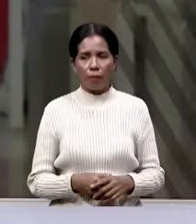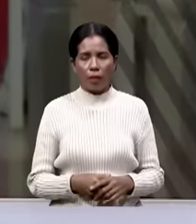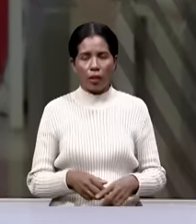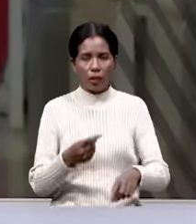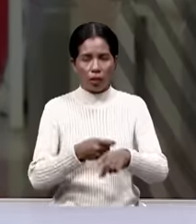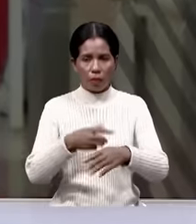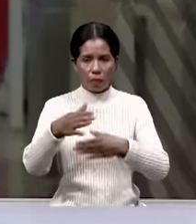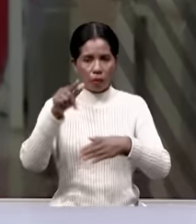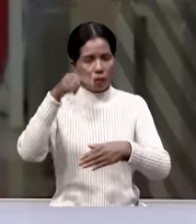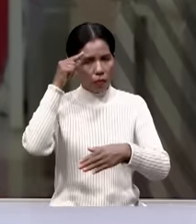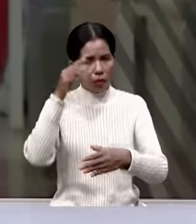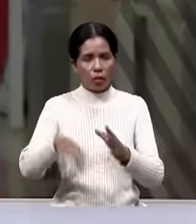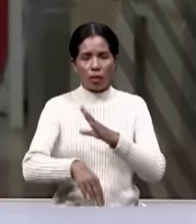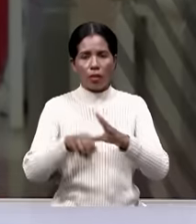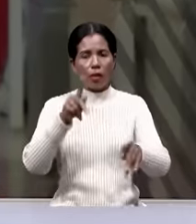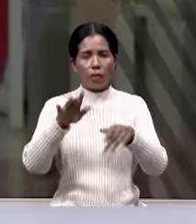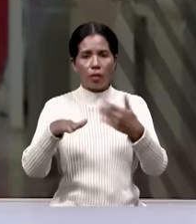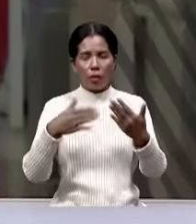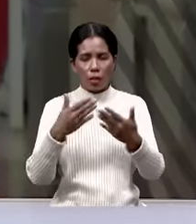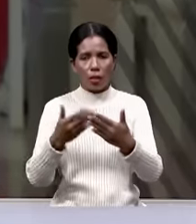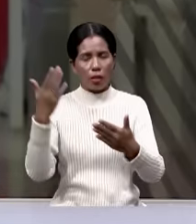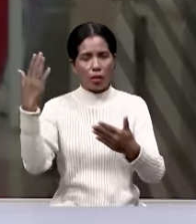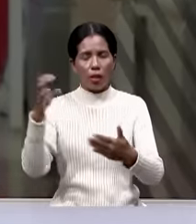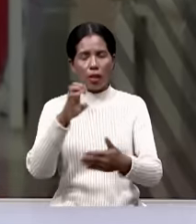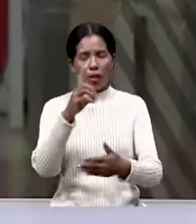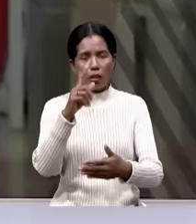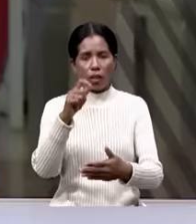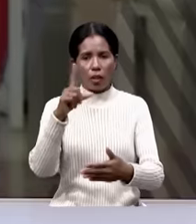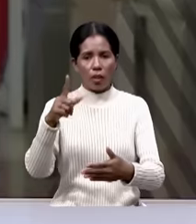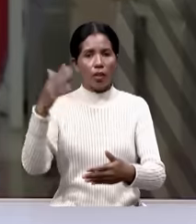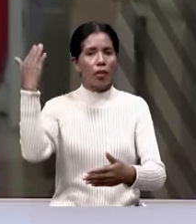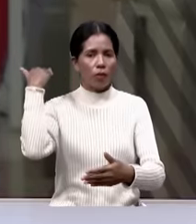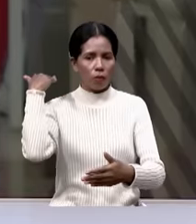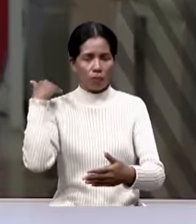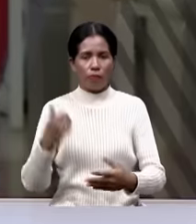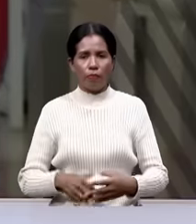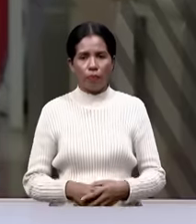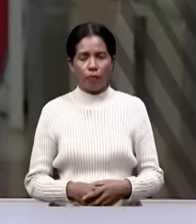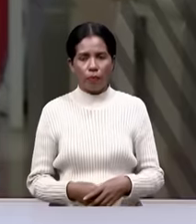Tempo para o governo se acer comunidade ne preocupa para estado e edeteli ne kotuk.